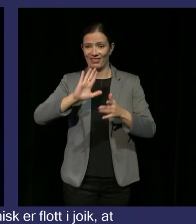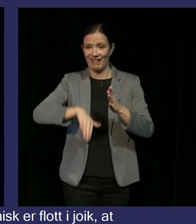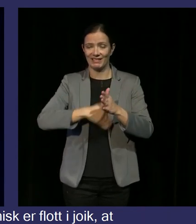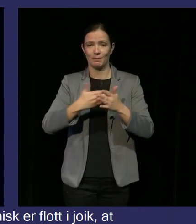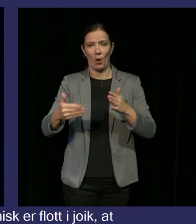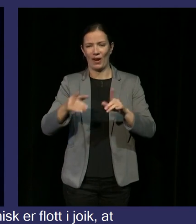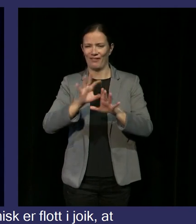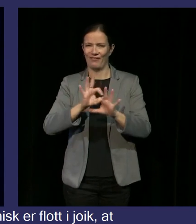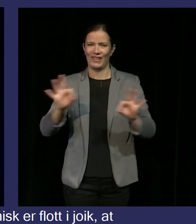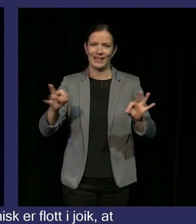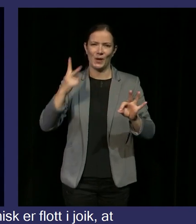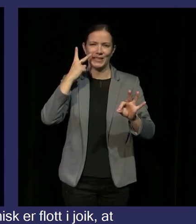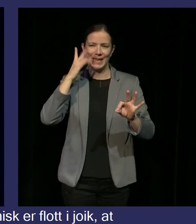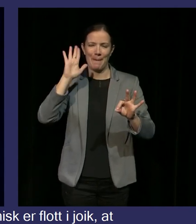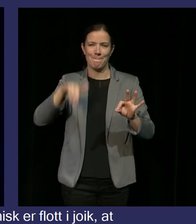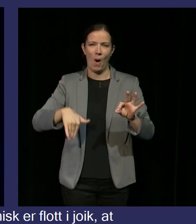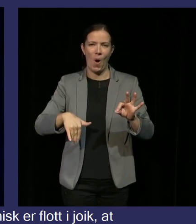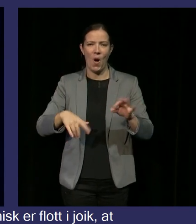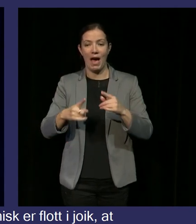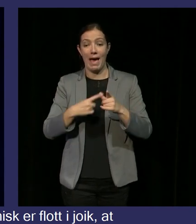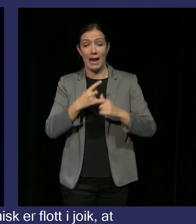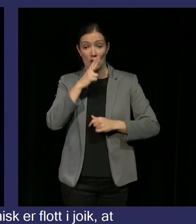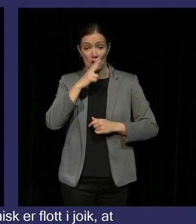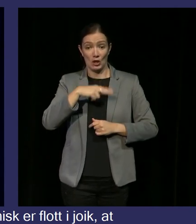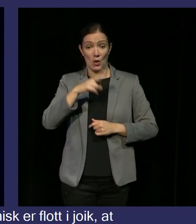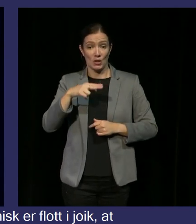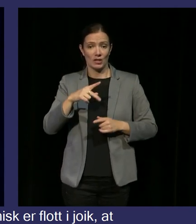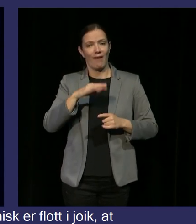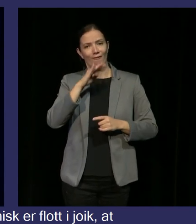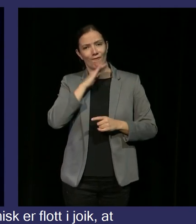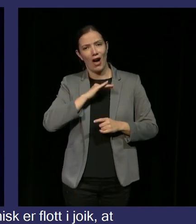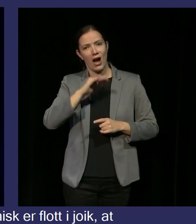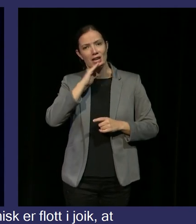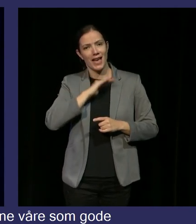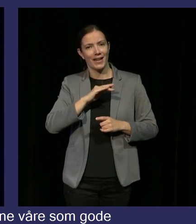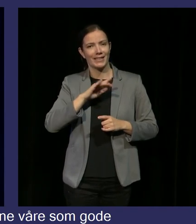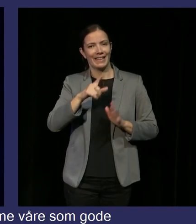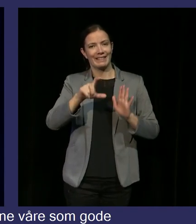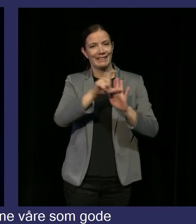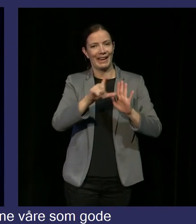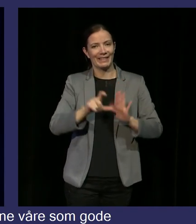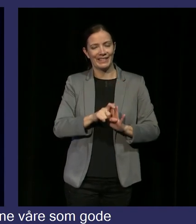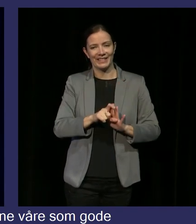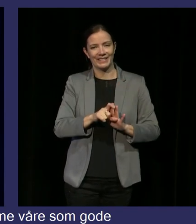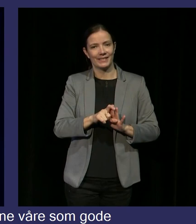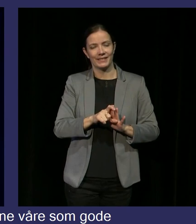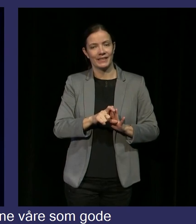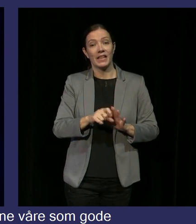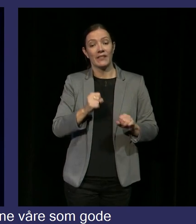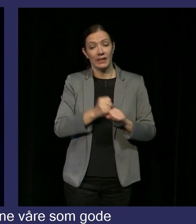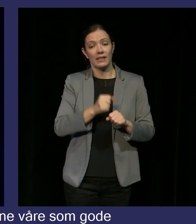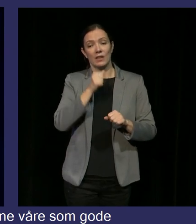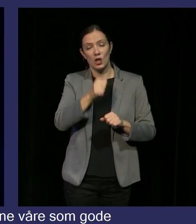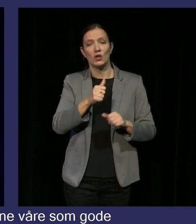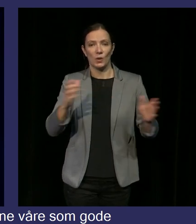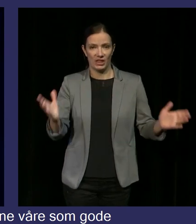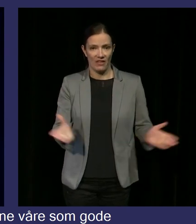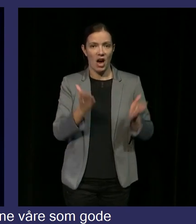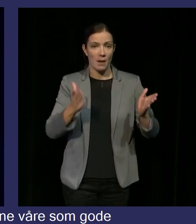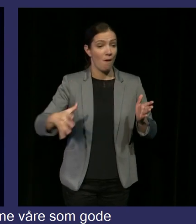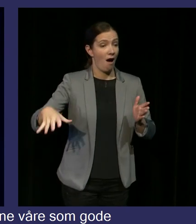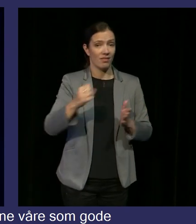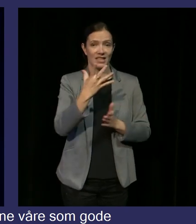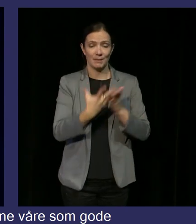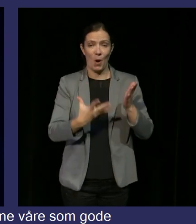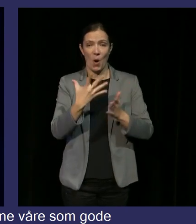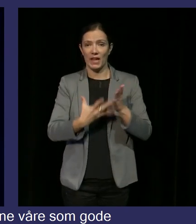tegnspråk fint å se på, eller at nynorsk vakkert i dikt. Hvis vi ikke greier å ta vare på alle